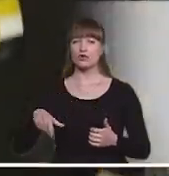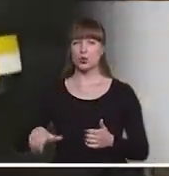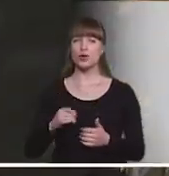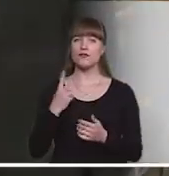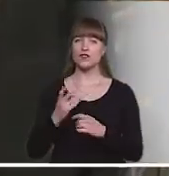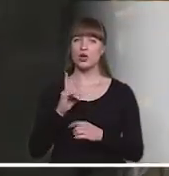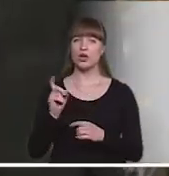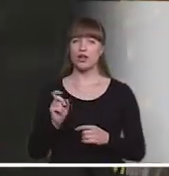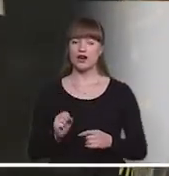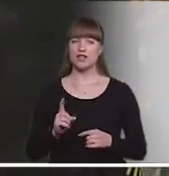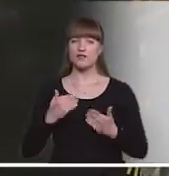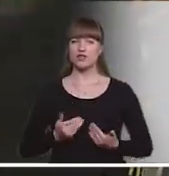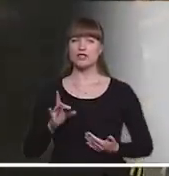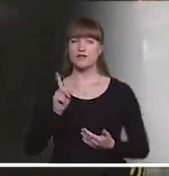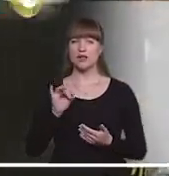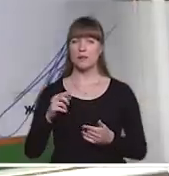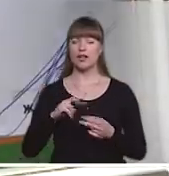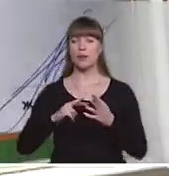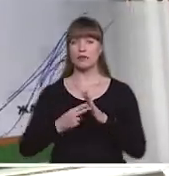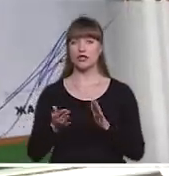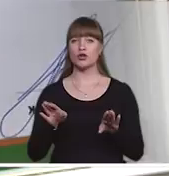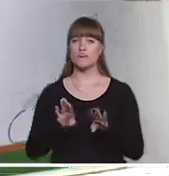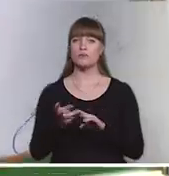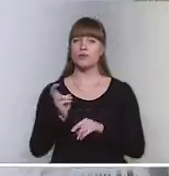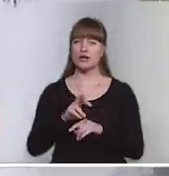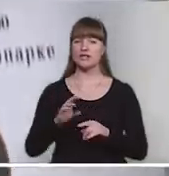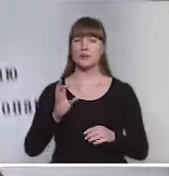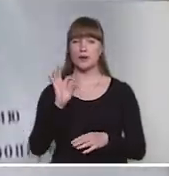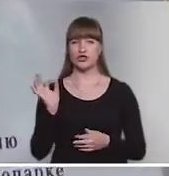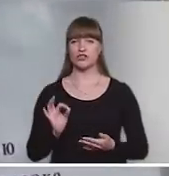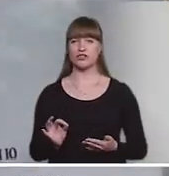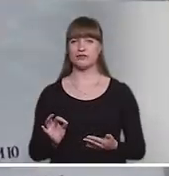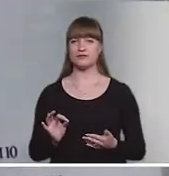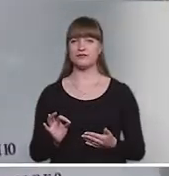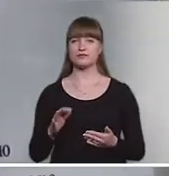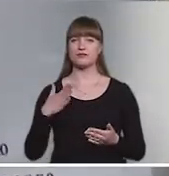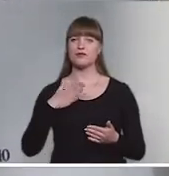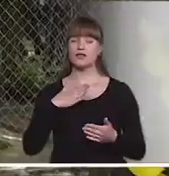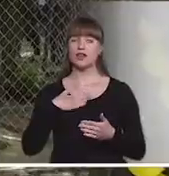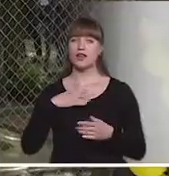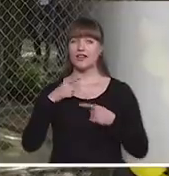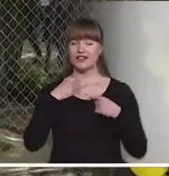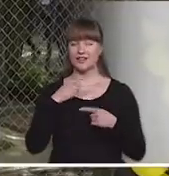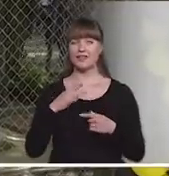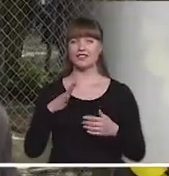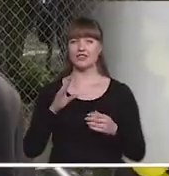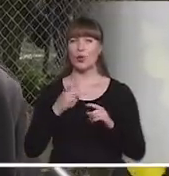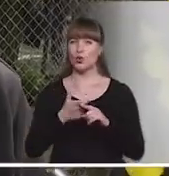второй раз в жизни в зоопарке. Но теперь планирует приходить в такое дивное место почаще. Стыдно говорить, но я очень